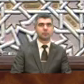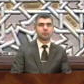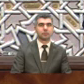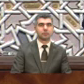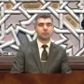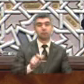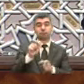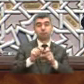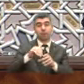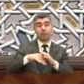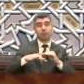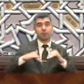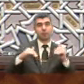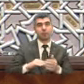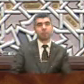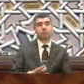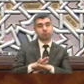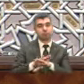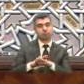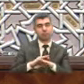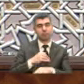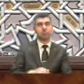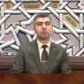السادة النواب، من فضلكم